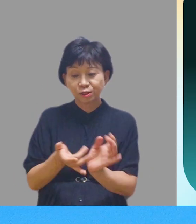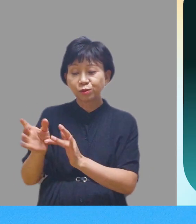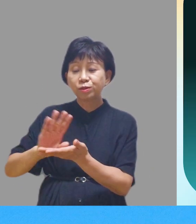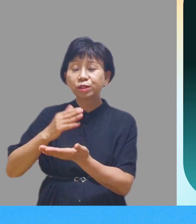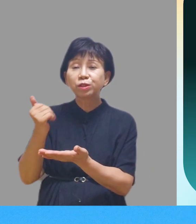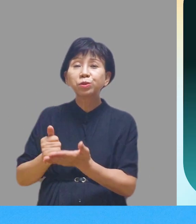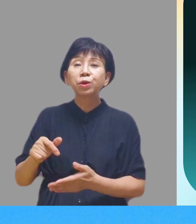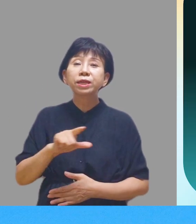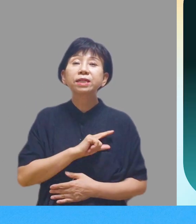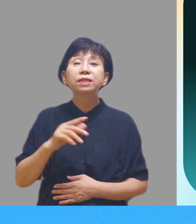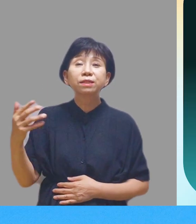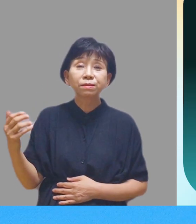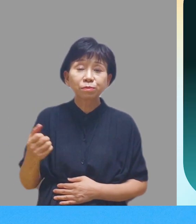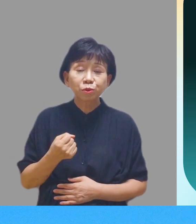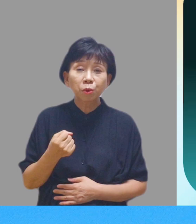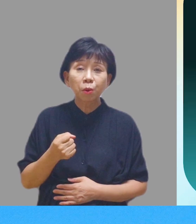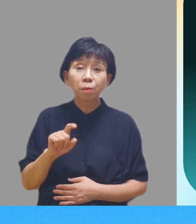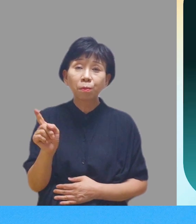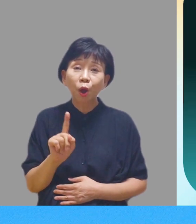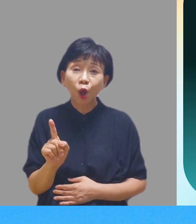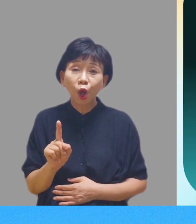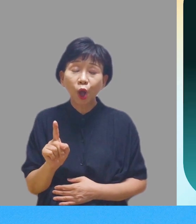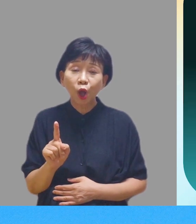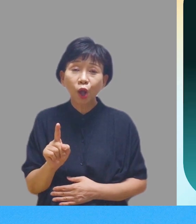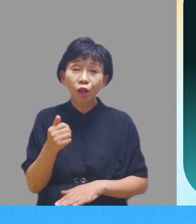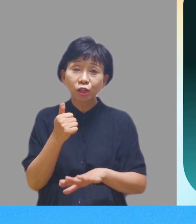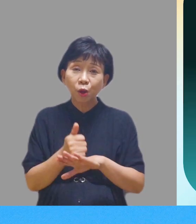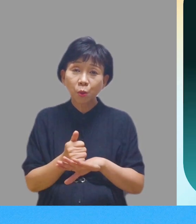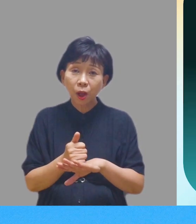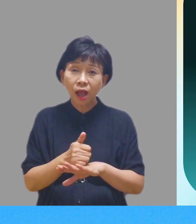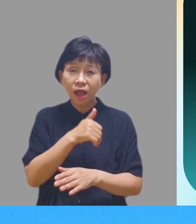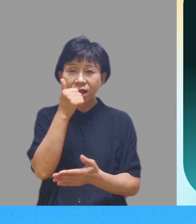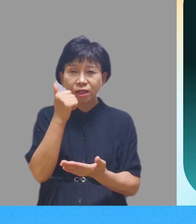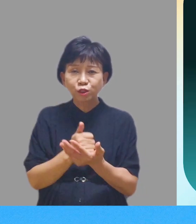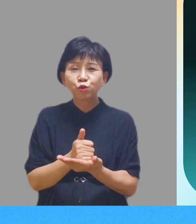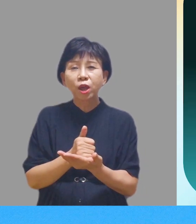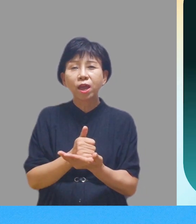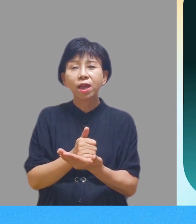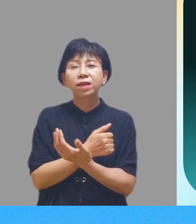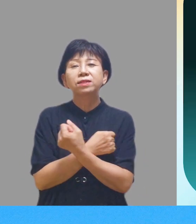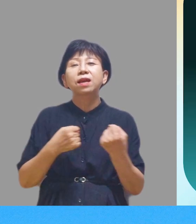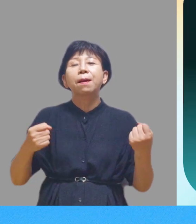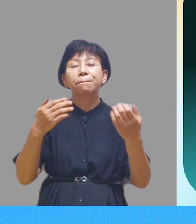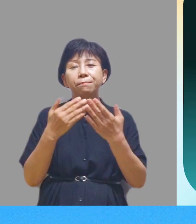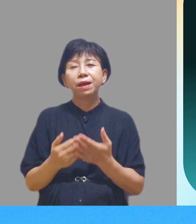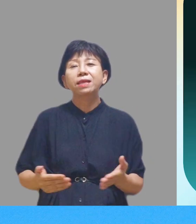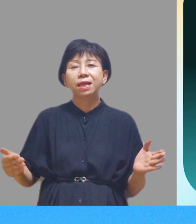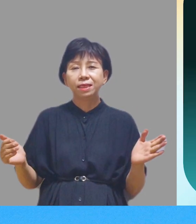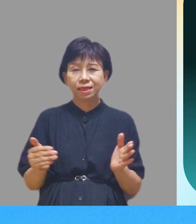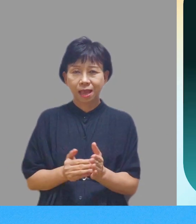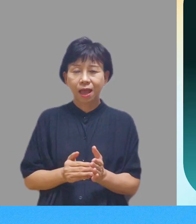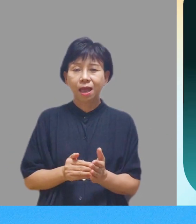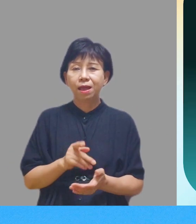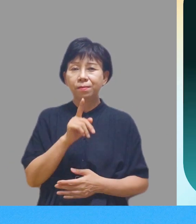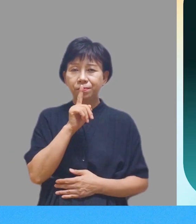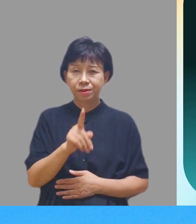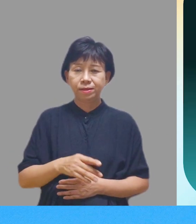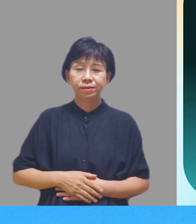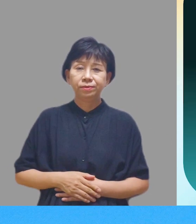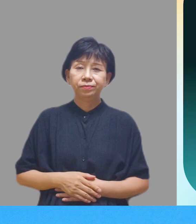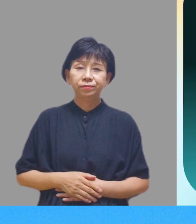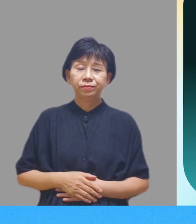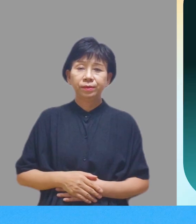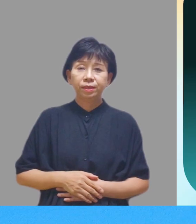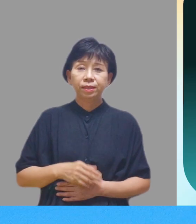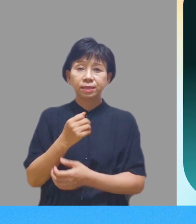이름으로 말미암아 어떻게 됐다고요? 죄사함을 받았다 말씀합니다. 여러분 여기서